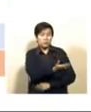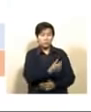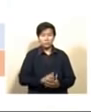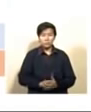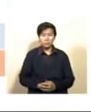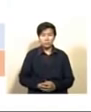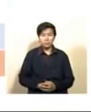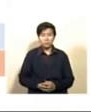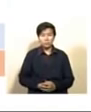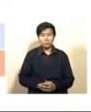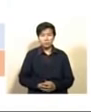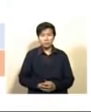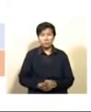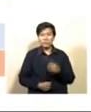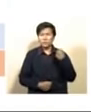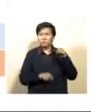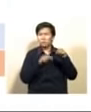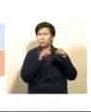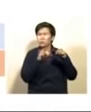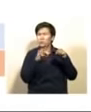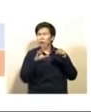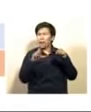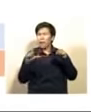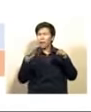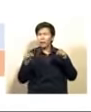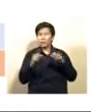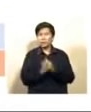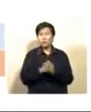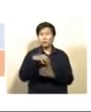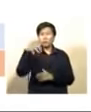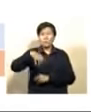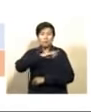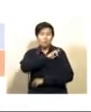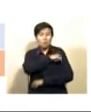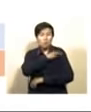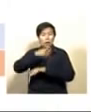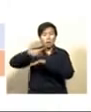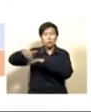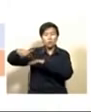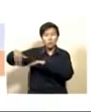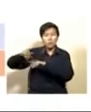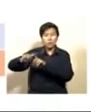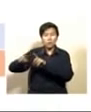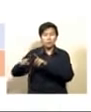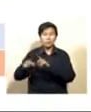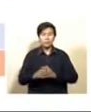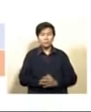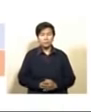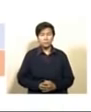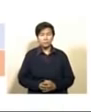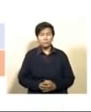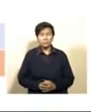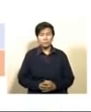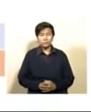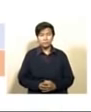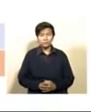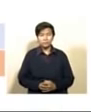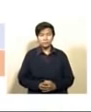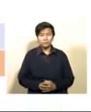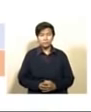กือบๆ 800,000มหาวิทยาลัยประมาณ2ล้าน5นะฮะตัวเลขกลมๆโรงพยาบาลเอกชนซึ่งดูแลผู้ป่ว